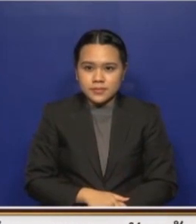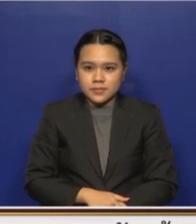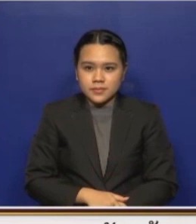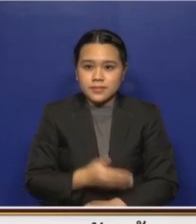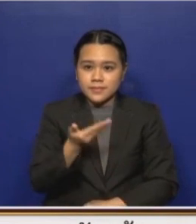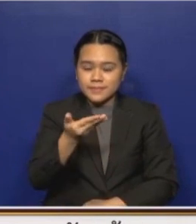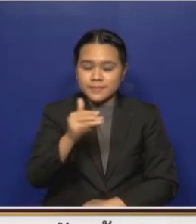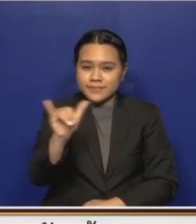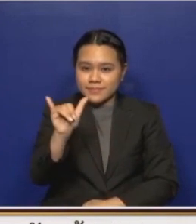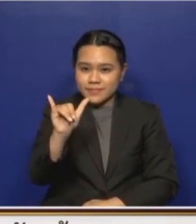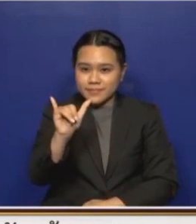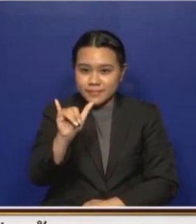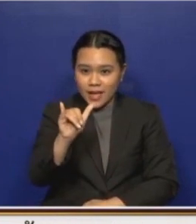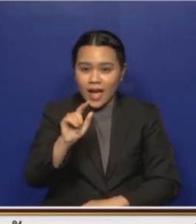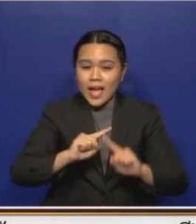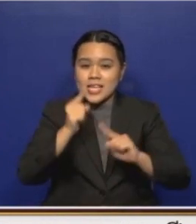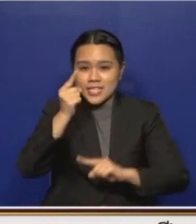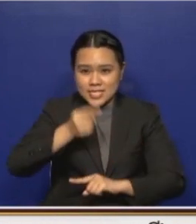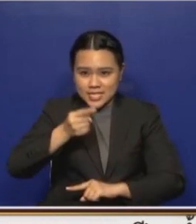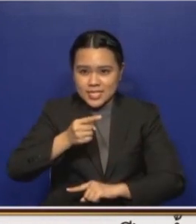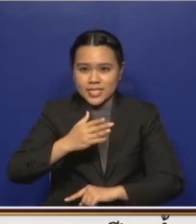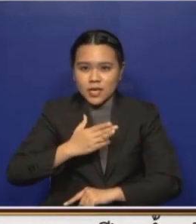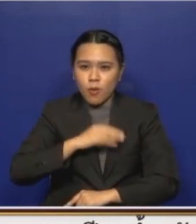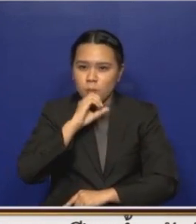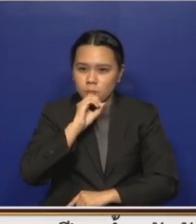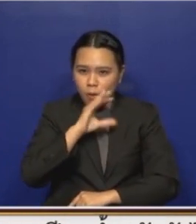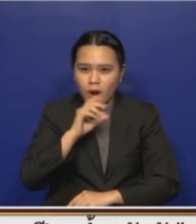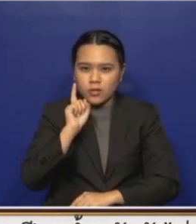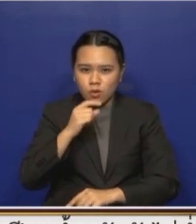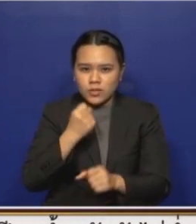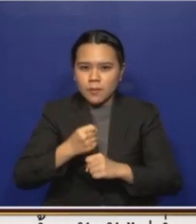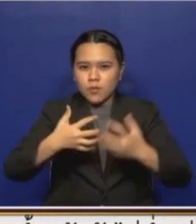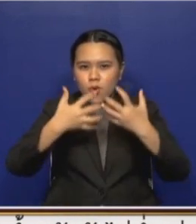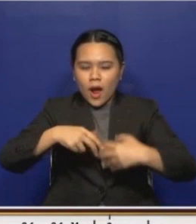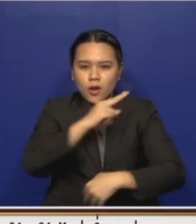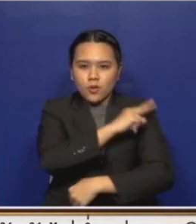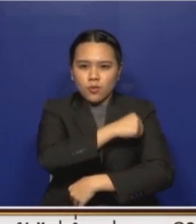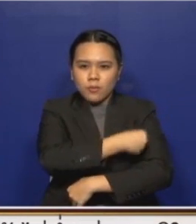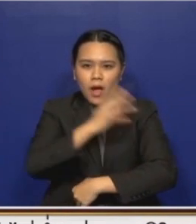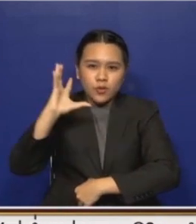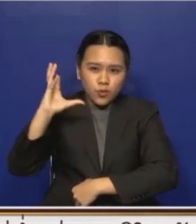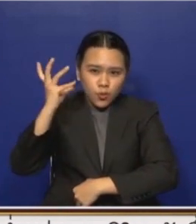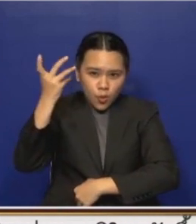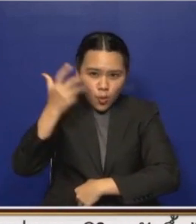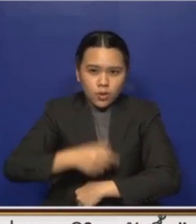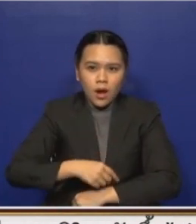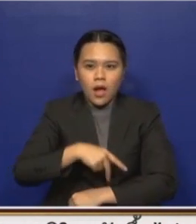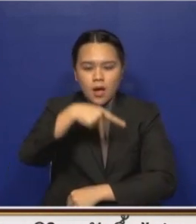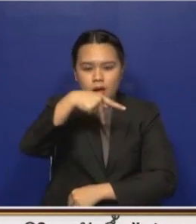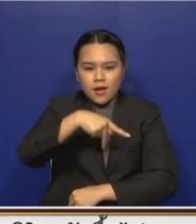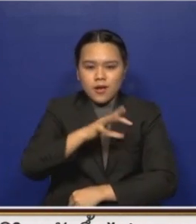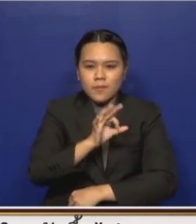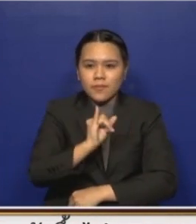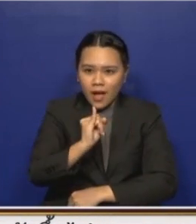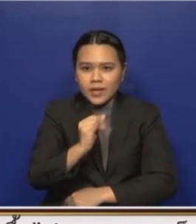มบอกให้ตั้งนิคมการผลิตยาของโลกไปจับมือกับไฟเซอร์อเมริกาฮะไปจับมือกับเฮิร์ชของเยอรมันไปจับมือทาเคดะครับของญี่ปุ่นไป